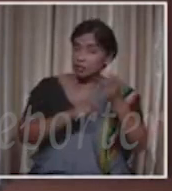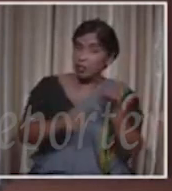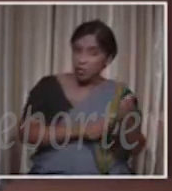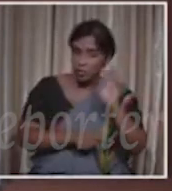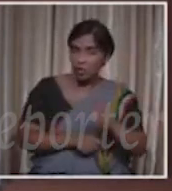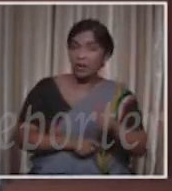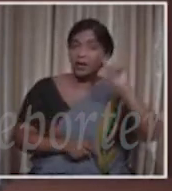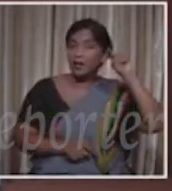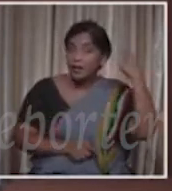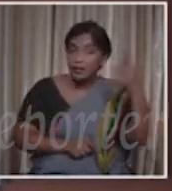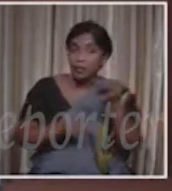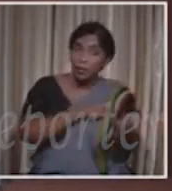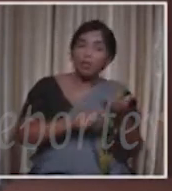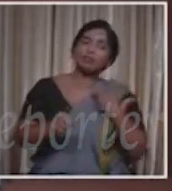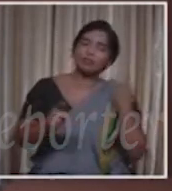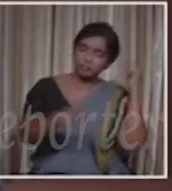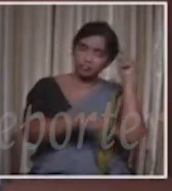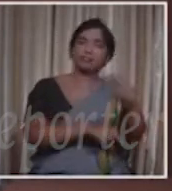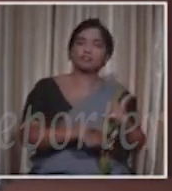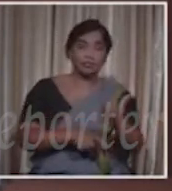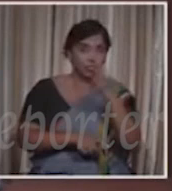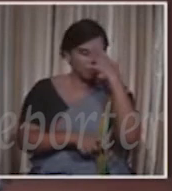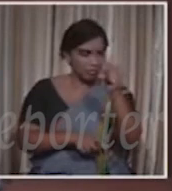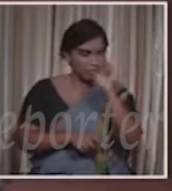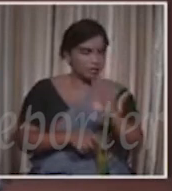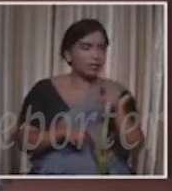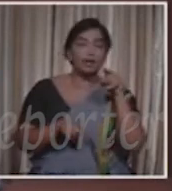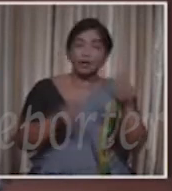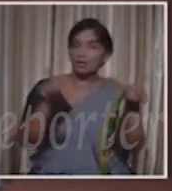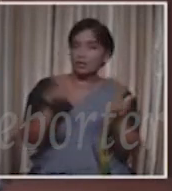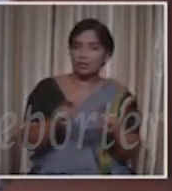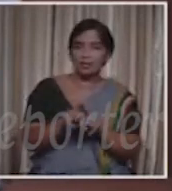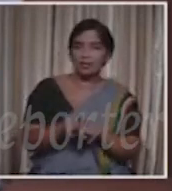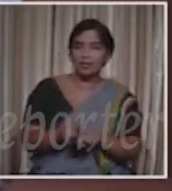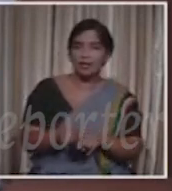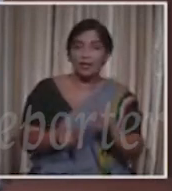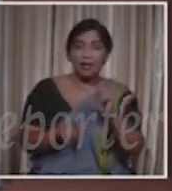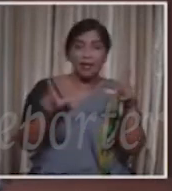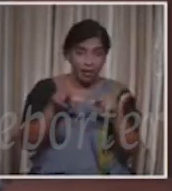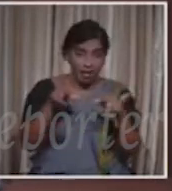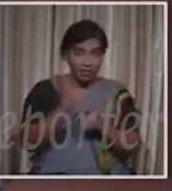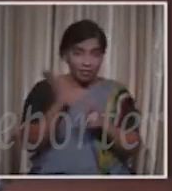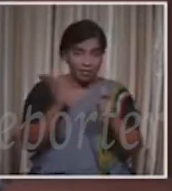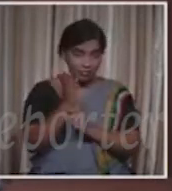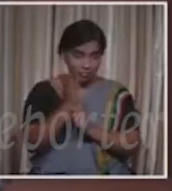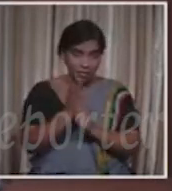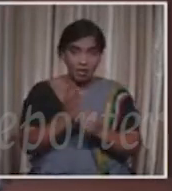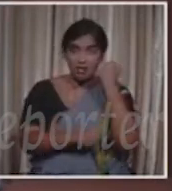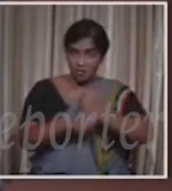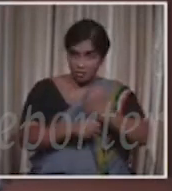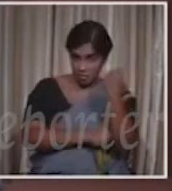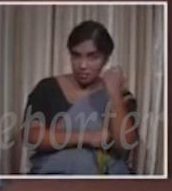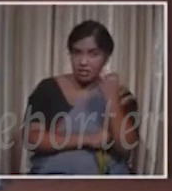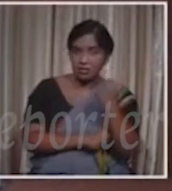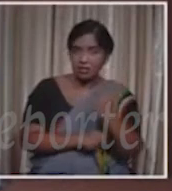මතක තියාගන්න කියන්න එවැනි මර කණ්ඩායම් මොදවල සාමකාමී තරුණයන්ගේ උද්ඝෝෂණයට පහර දෙනවනා හෙට කොතනද පහර දෙන්නේ එතෙන්ටත් යනවා